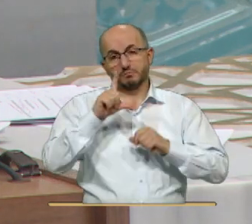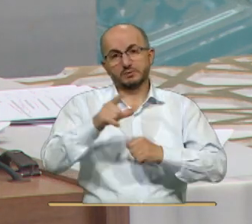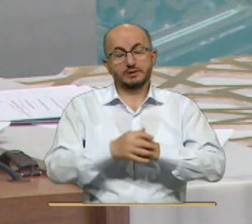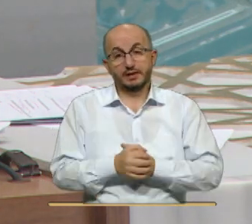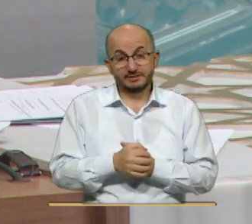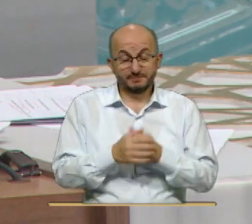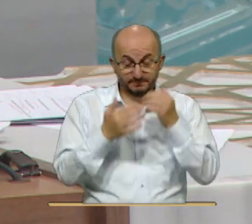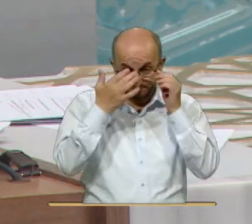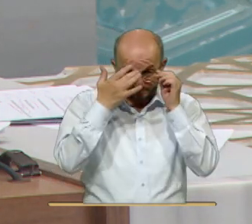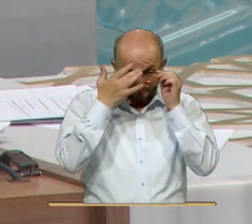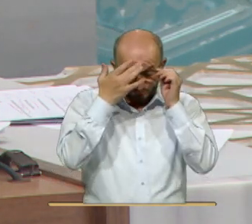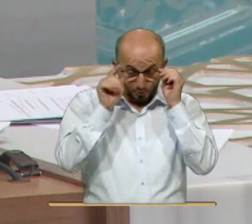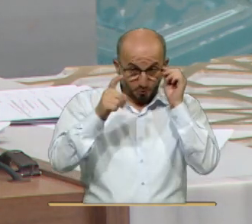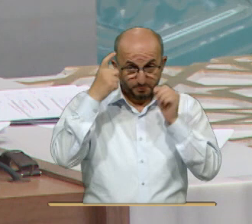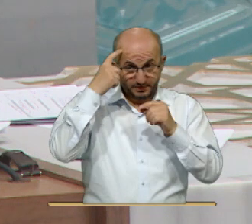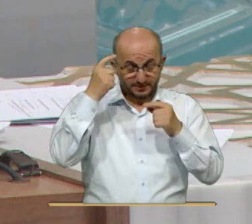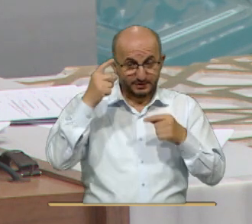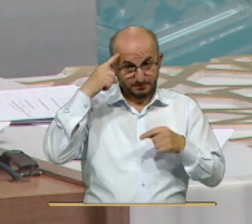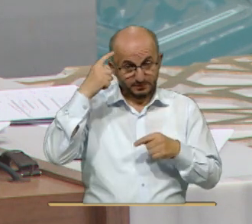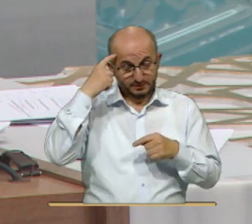lazım. Yani bu bilgi bizim